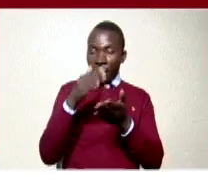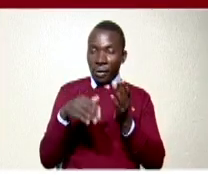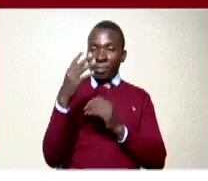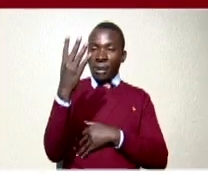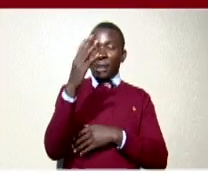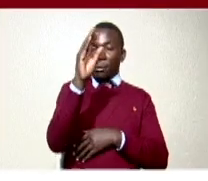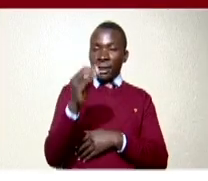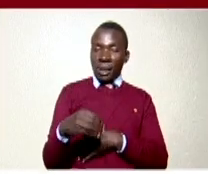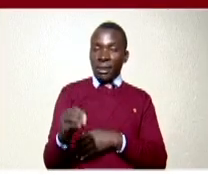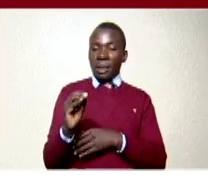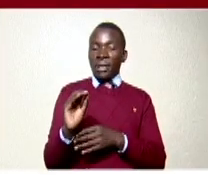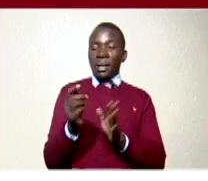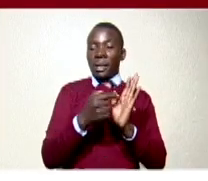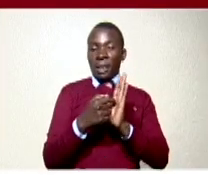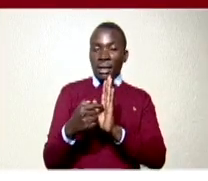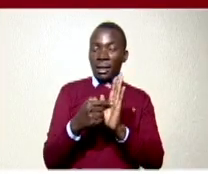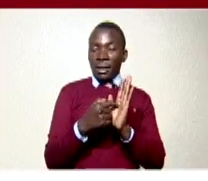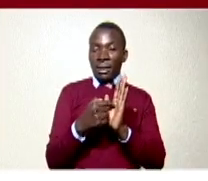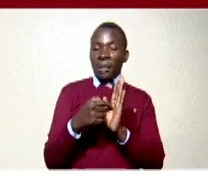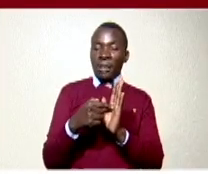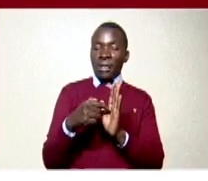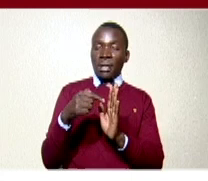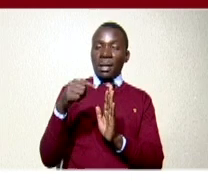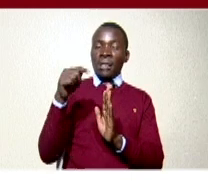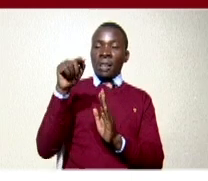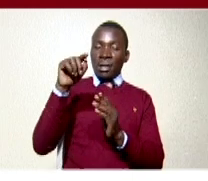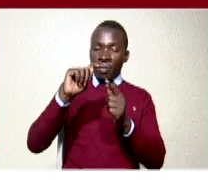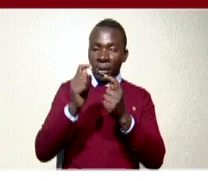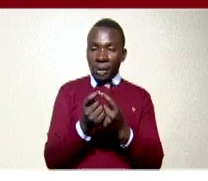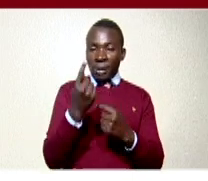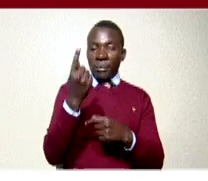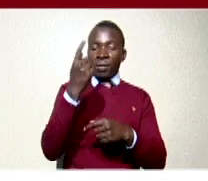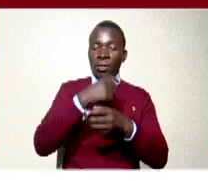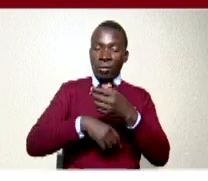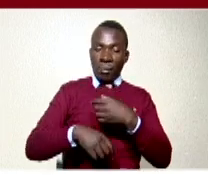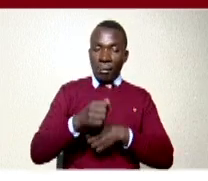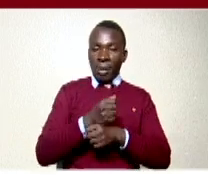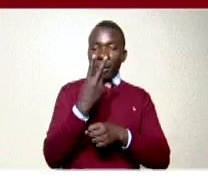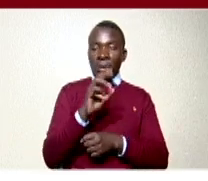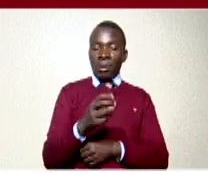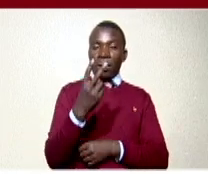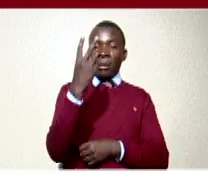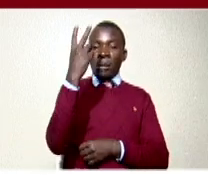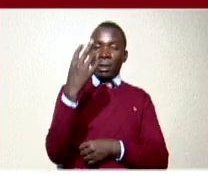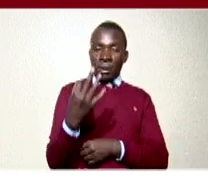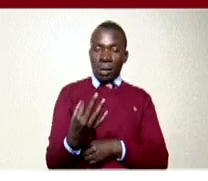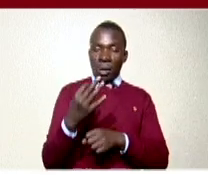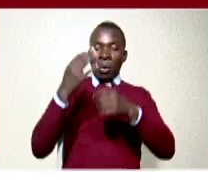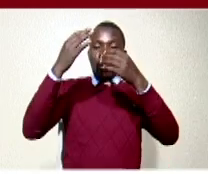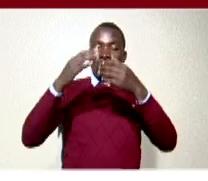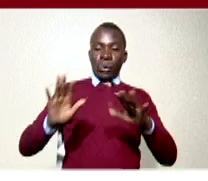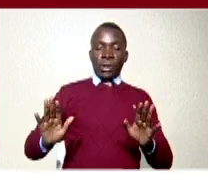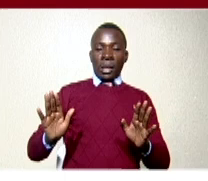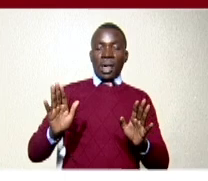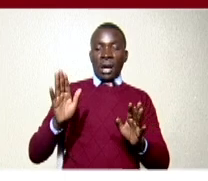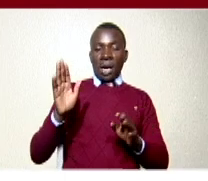14.8% byari byagaragaye mu gihembwe cya mbere cy'uyu mwaka wa 2023. Gusa